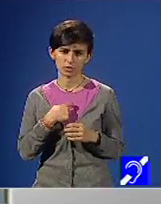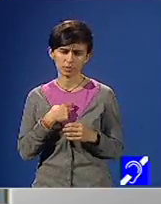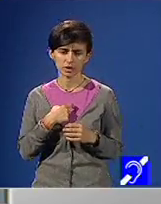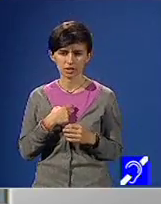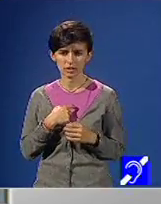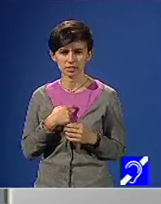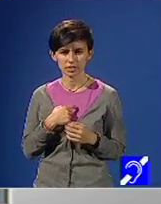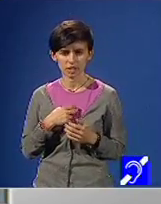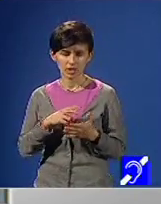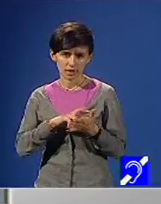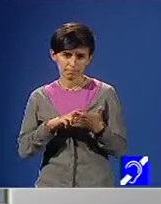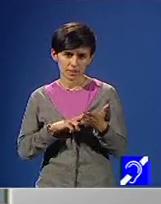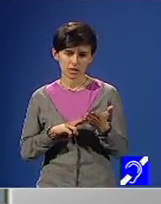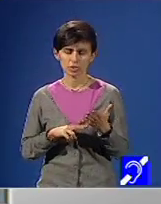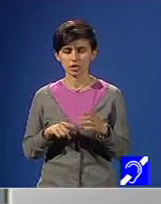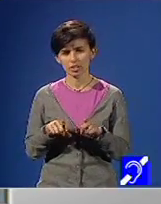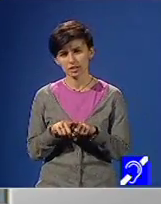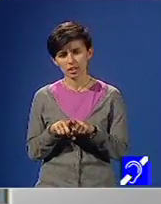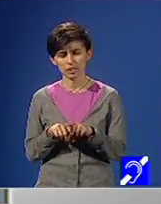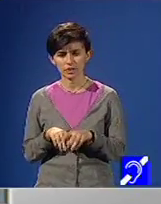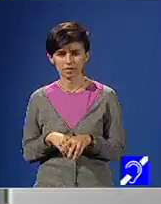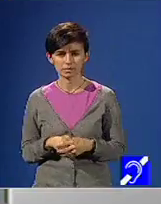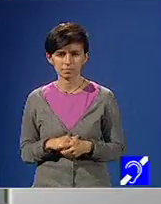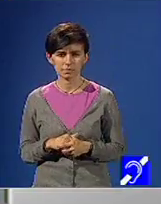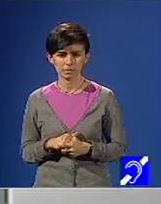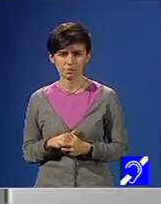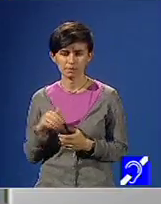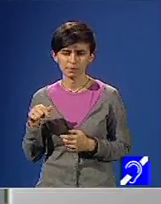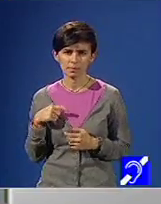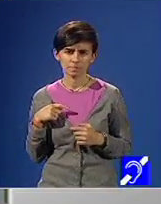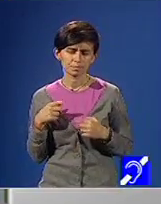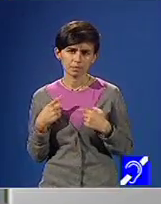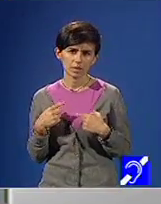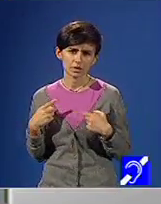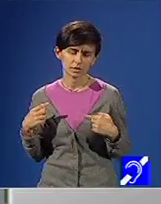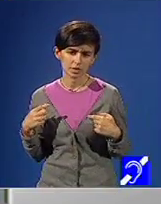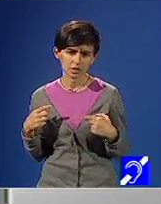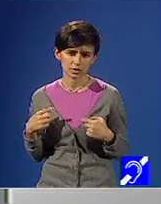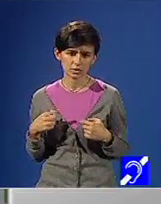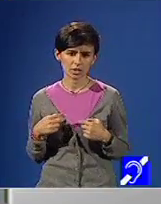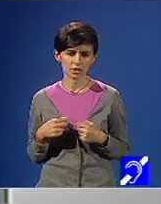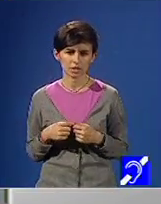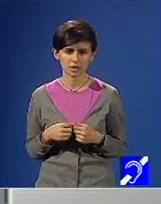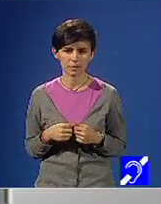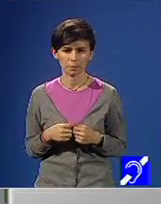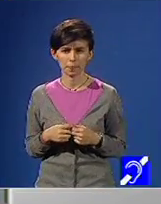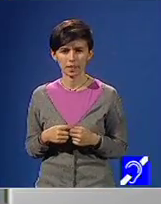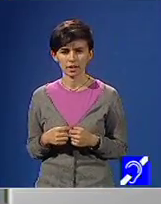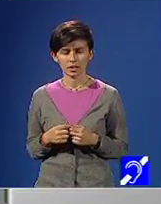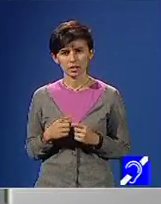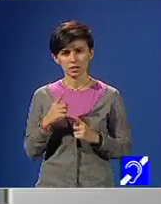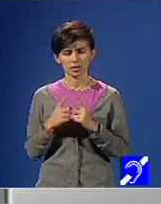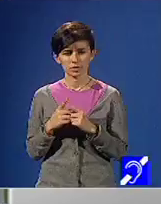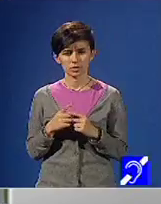achiziționeze citirea în aceeași manieră. Asta este ciudat că, de exemplu, nici nu am asocia dislexia cu alfabetul